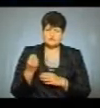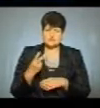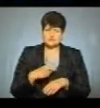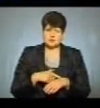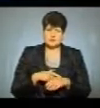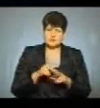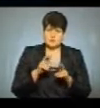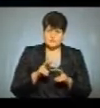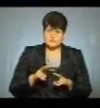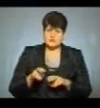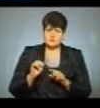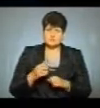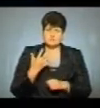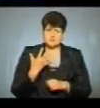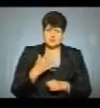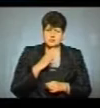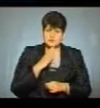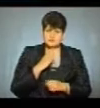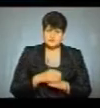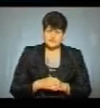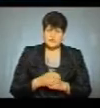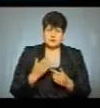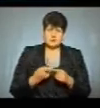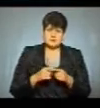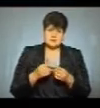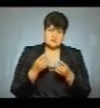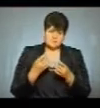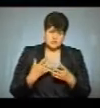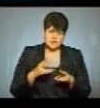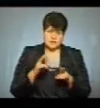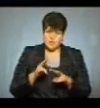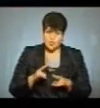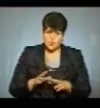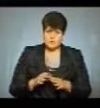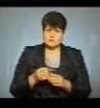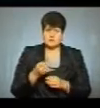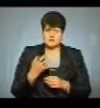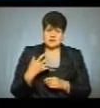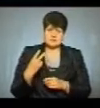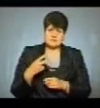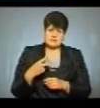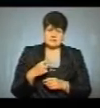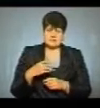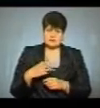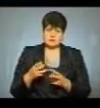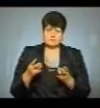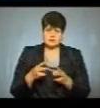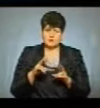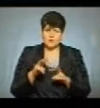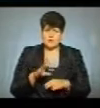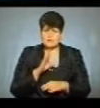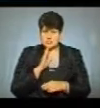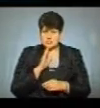може провести п'ятьом жінкам. Якщо це звичайний профілактичний огляд, то 15-20 хвилин. Потрібно оглянути